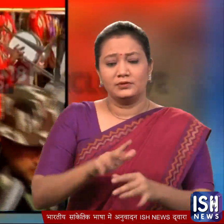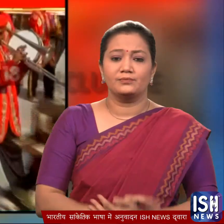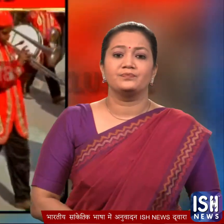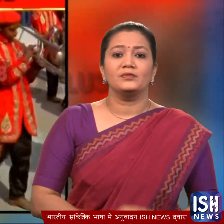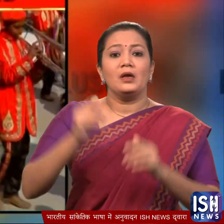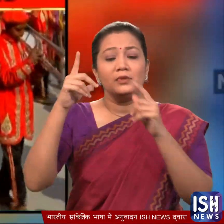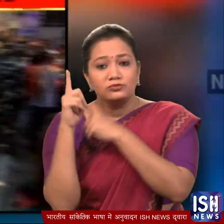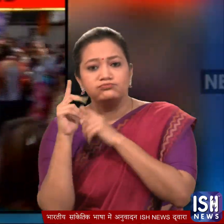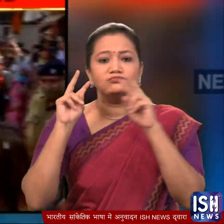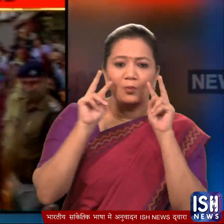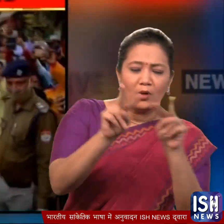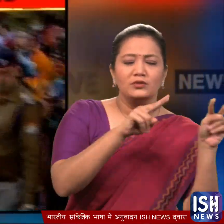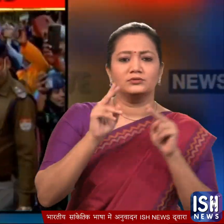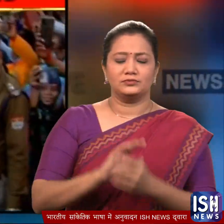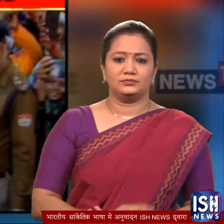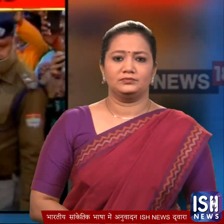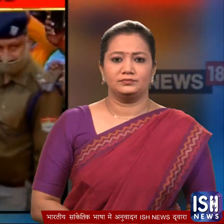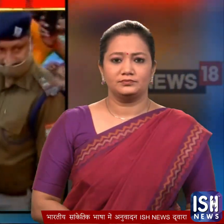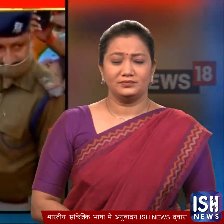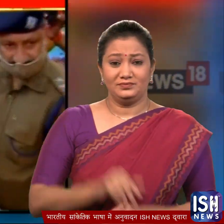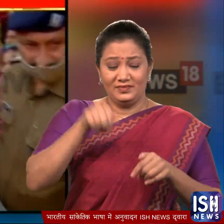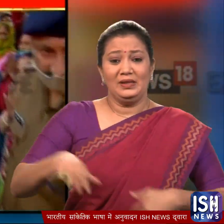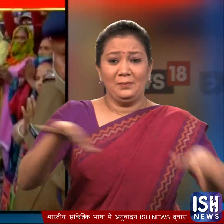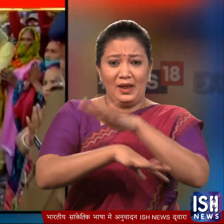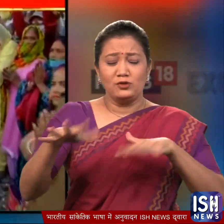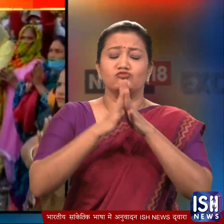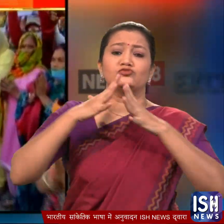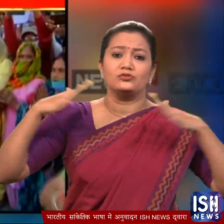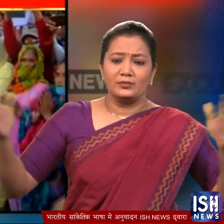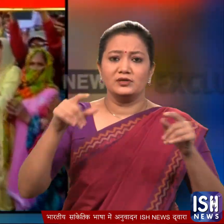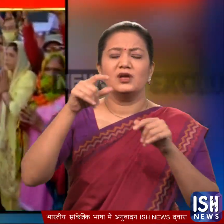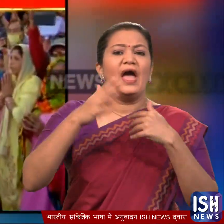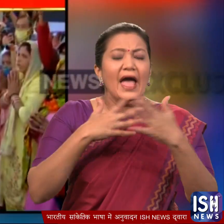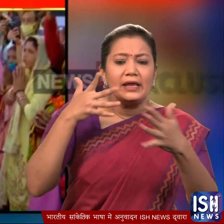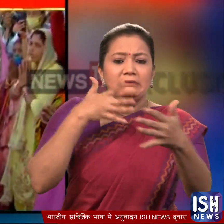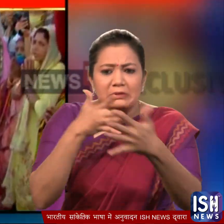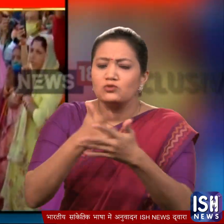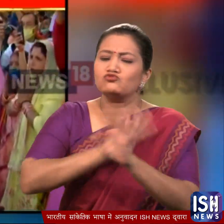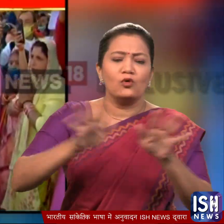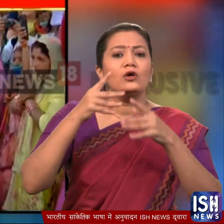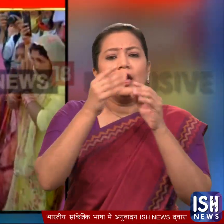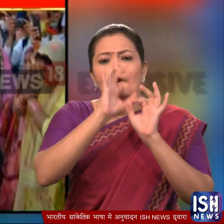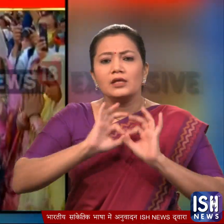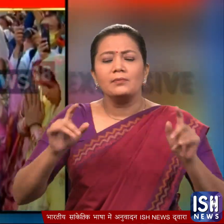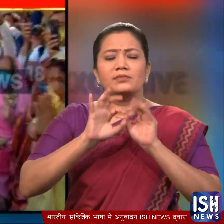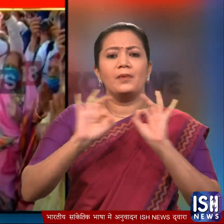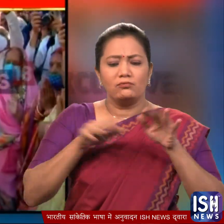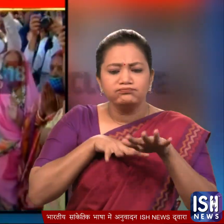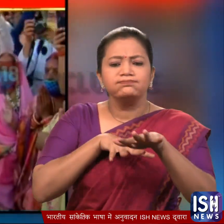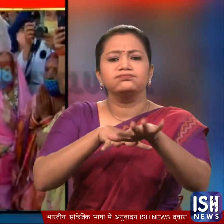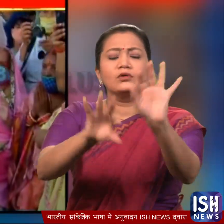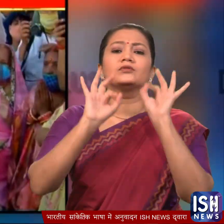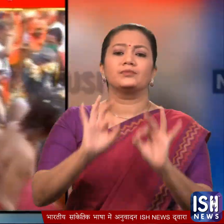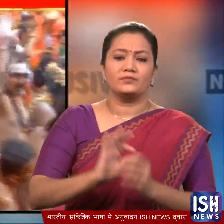चाक चौबंद दिखी। सिक्योरिटी के इंतजाम किए हुए हैं ताकि निर्विघ्न तरीके से पेशवाई ब्रह्म कुंड तक पहुंच